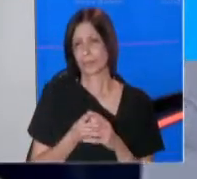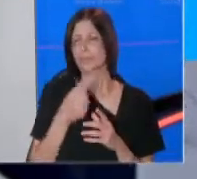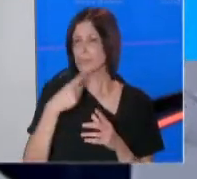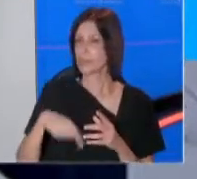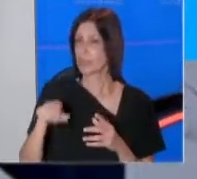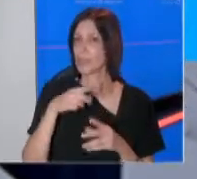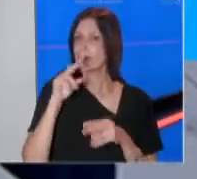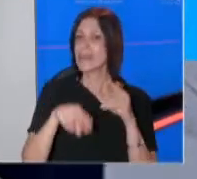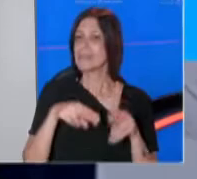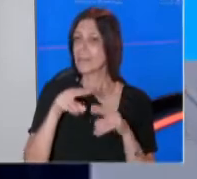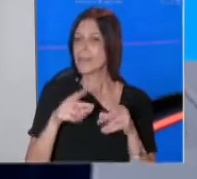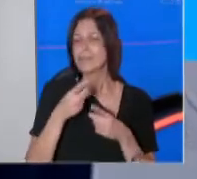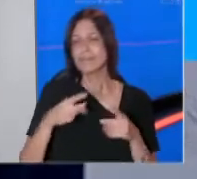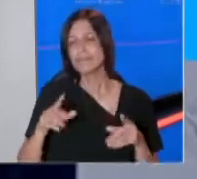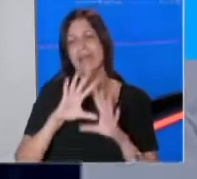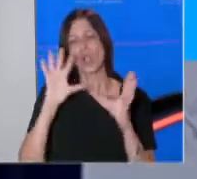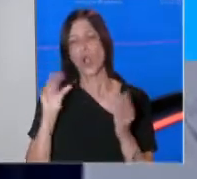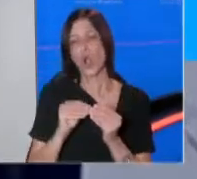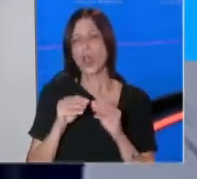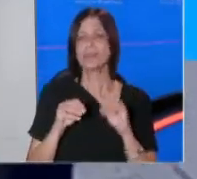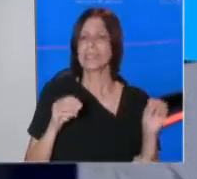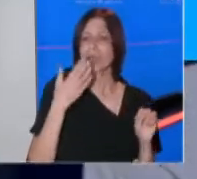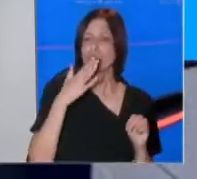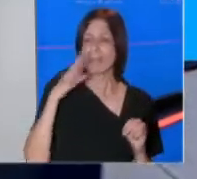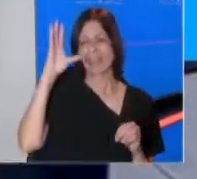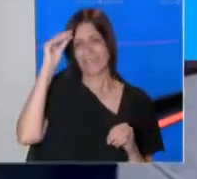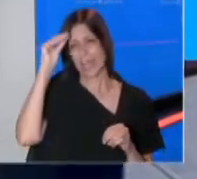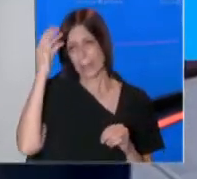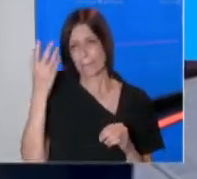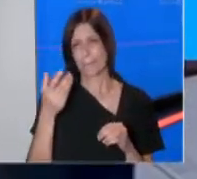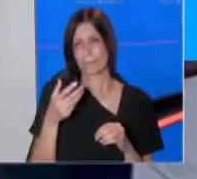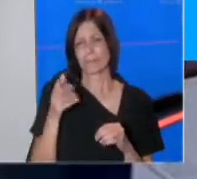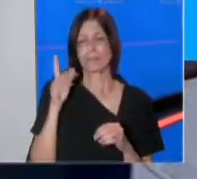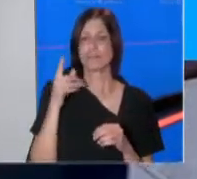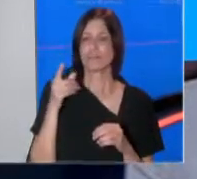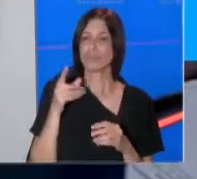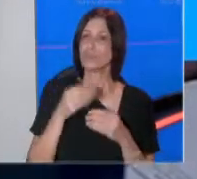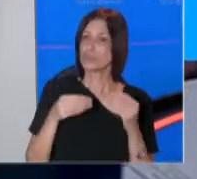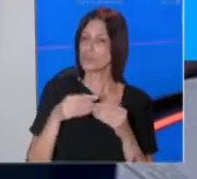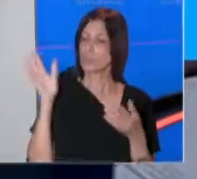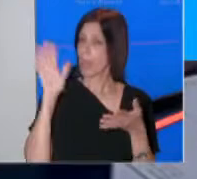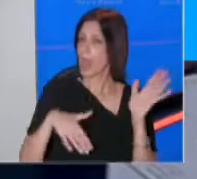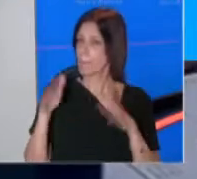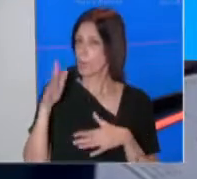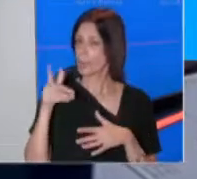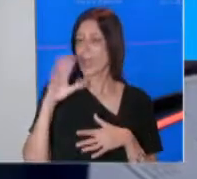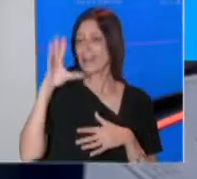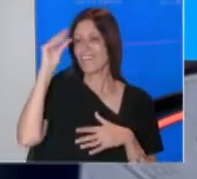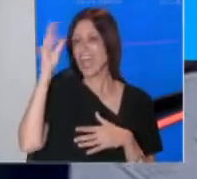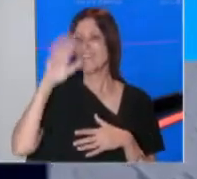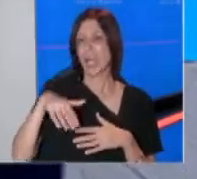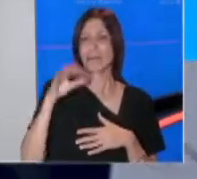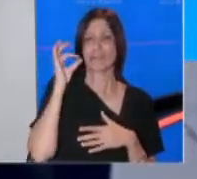אנחנו מטפלים בכל מזרח ירושלים, מטפלים בגברים גם שמשתמשים באלימות וגם בנשים.